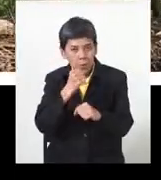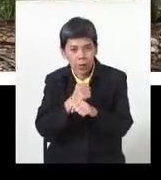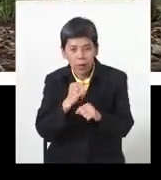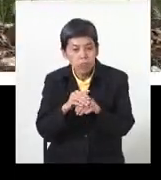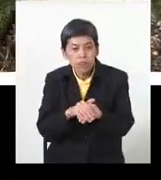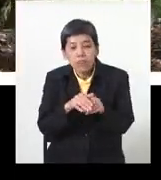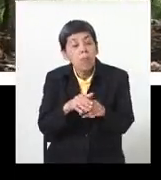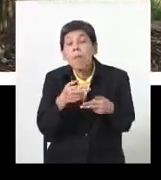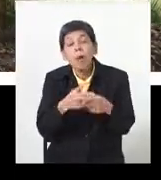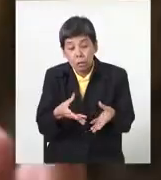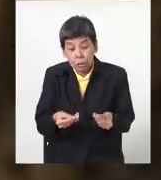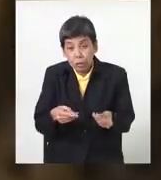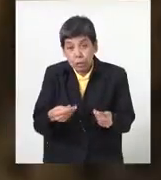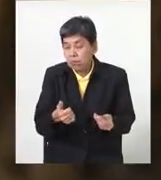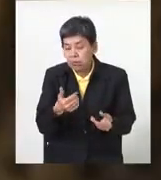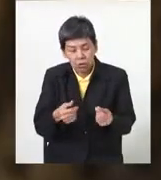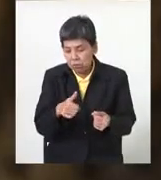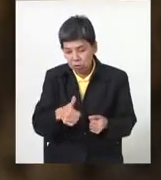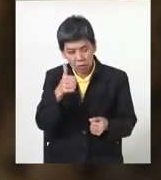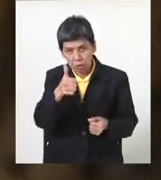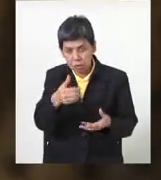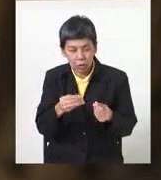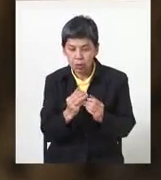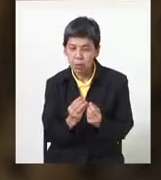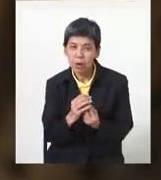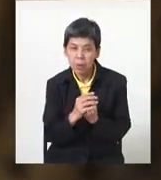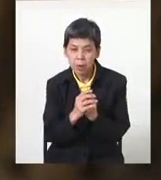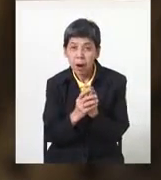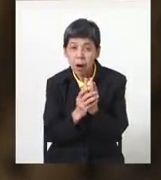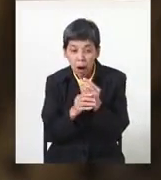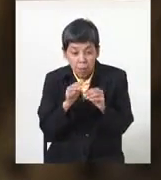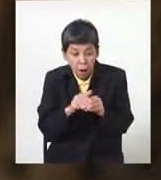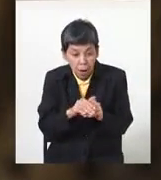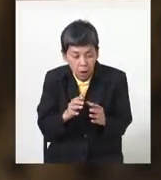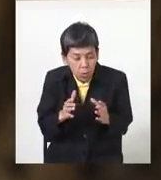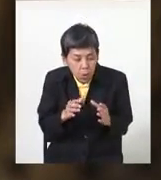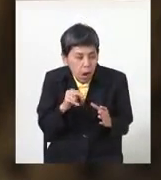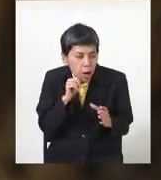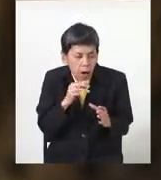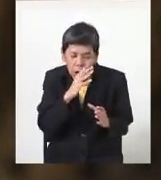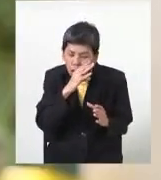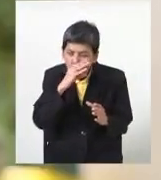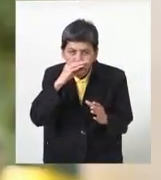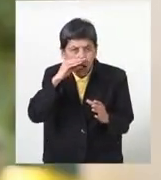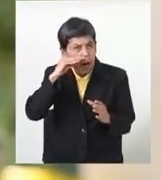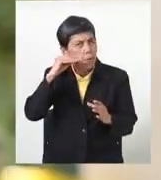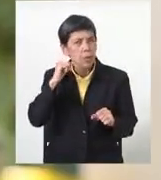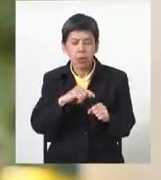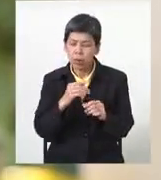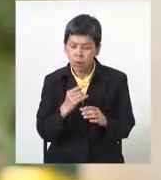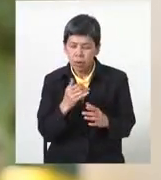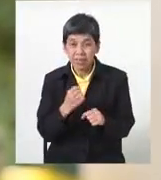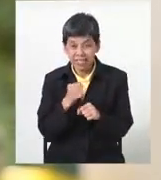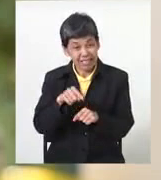มากปลูกแล้วไม่ต้องต้องดูแลมากดินที่นี่เนี่ยไม่เหมือนที่อื่นครับปลูกมะพร้าวอ่อนเนี่ยจะได้น้ำจะได้หอมมะพร้าวอ่อนเขต